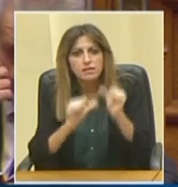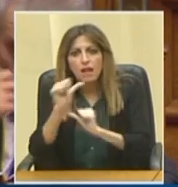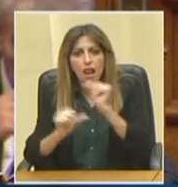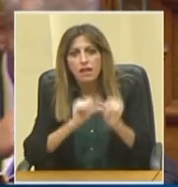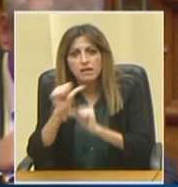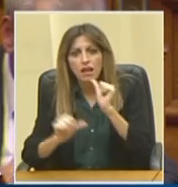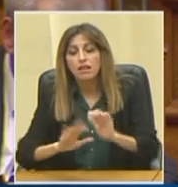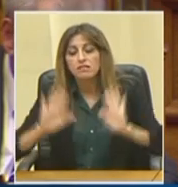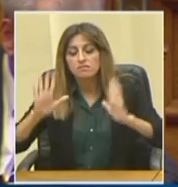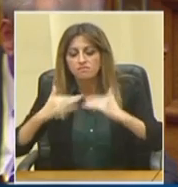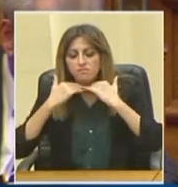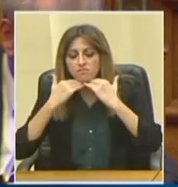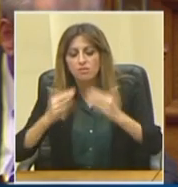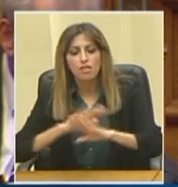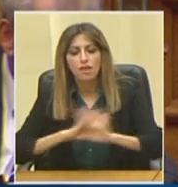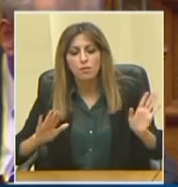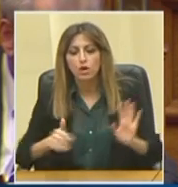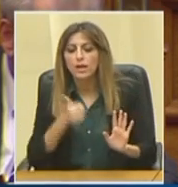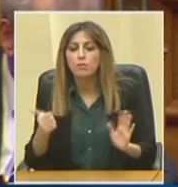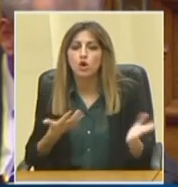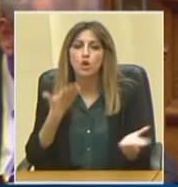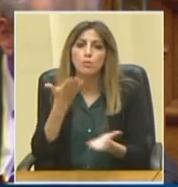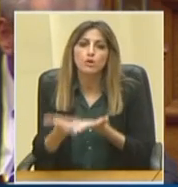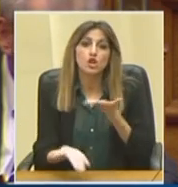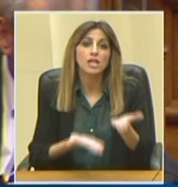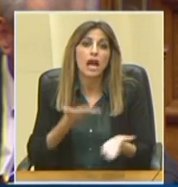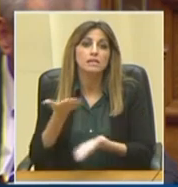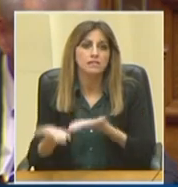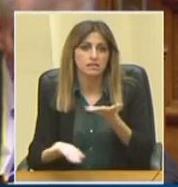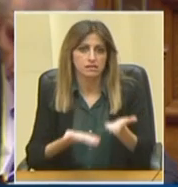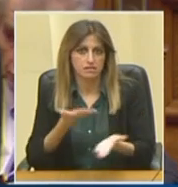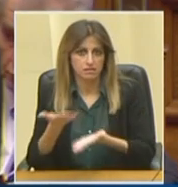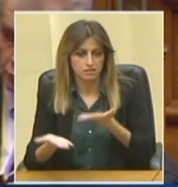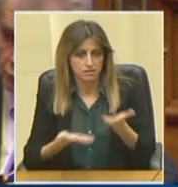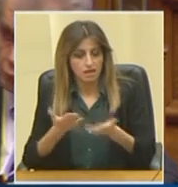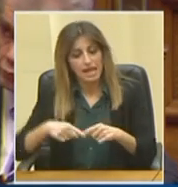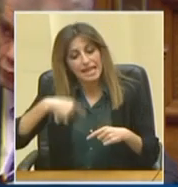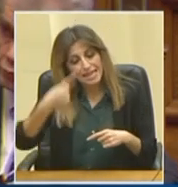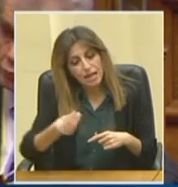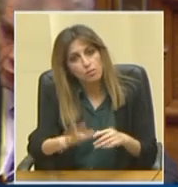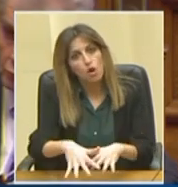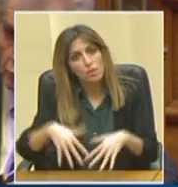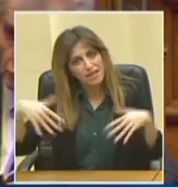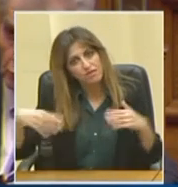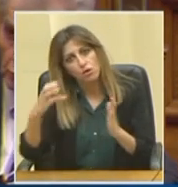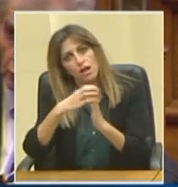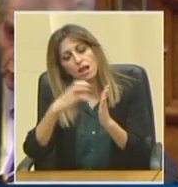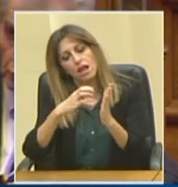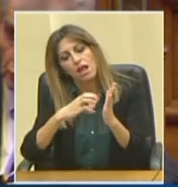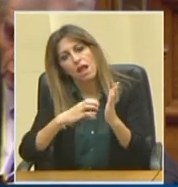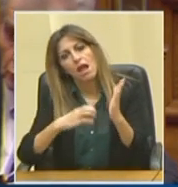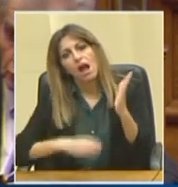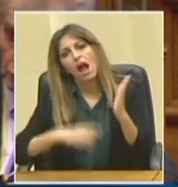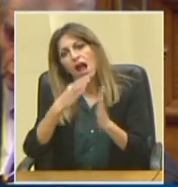η υπερψήφιση στην προτείνουσα Βουλή δεσμεύει και ως προς την κατεύθυνσή τους τα άρθρα τα οποία θα επιλέξει